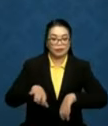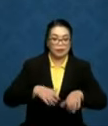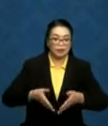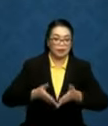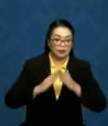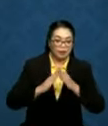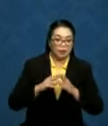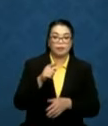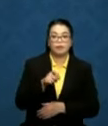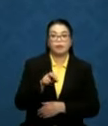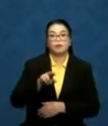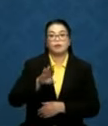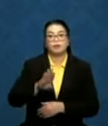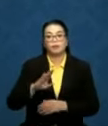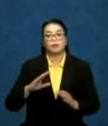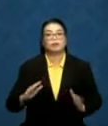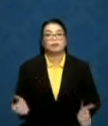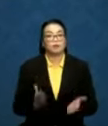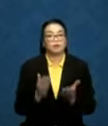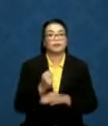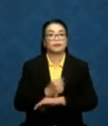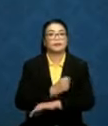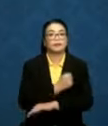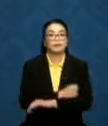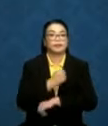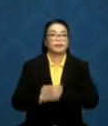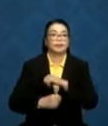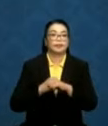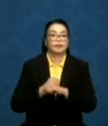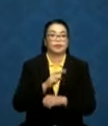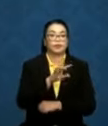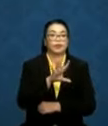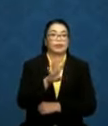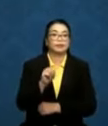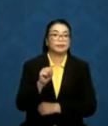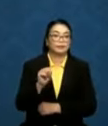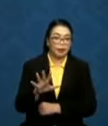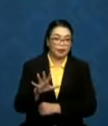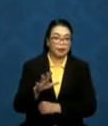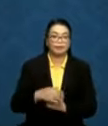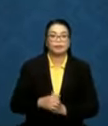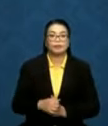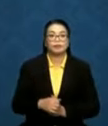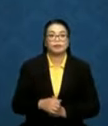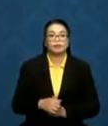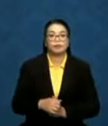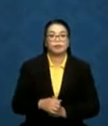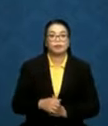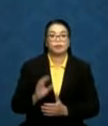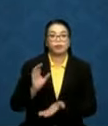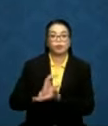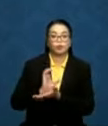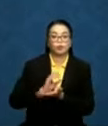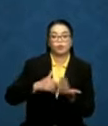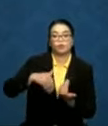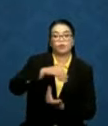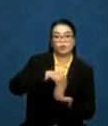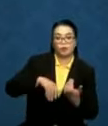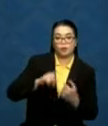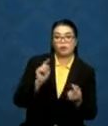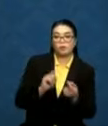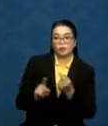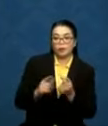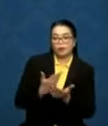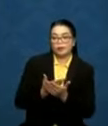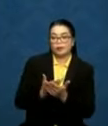พระราบัญญัติส่งเสริมการพัฒนาฝีวยงานพ.ศ 2545นะครับเอ่อเพื่อเป็นทุนหมุนเวียนสำหรับ